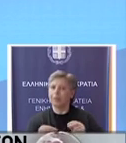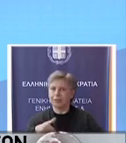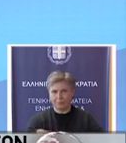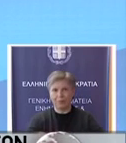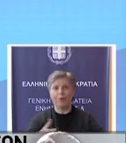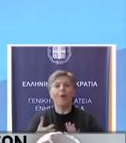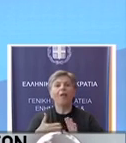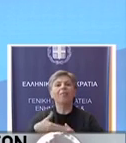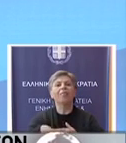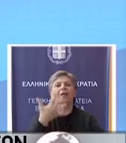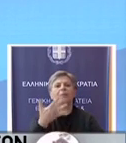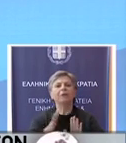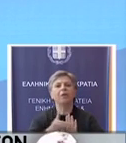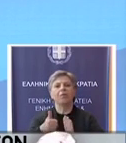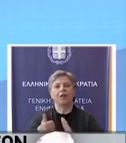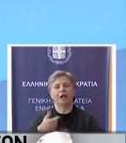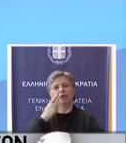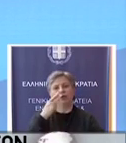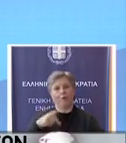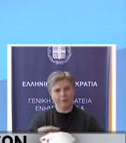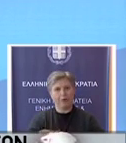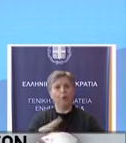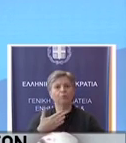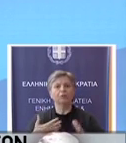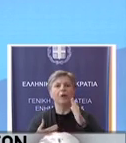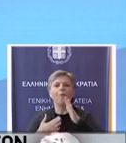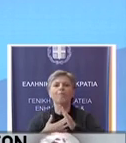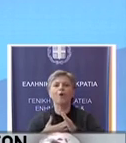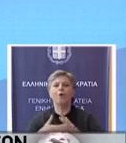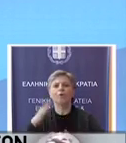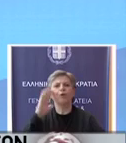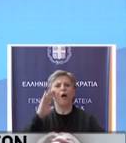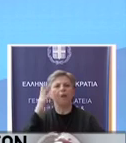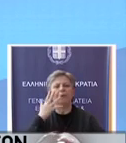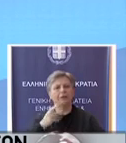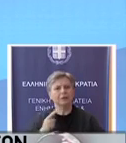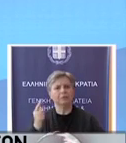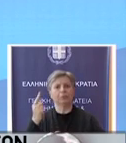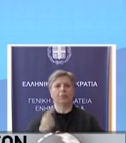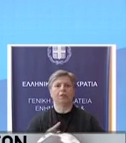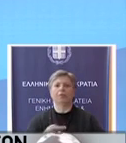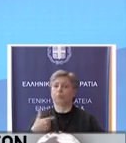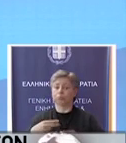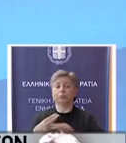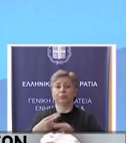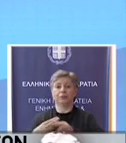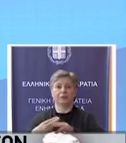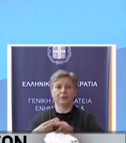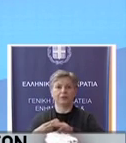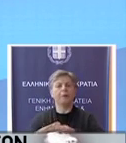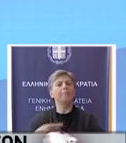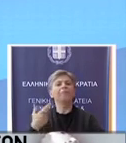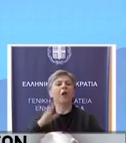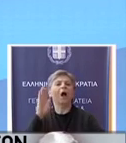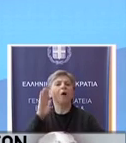15 και 16 Νοεμβρίου στην Αθήνα. Μια επίσκεψη υψηλού συμβολισμού αλλά και ουσίας. Και αυτό διότι ο